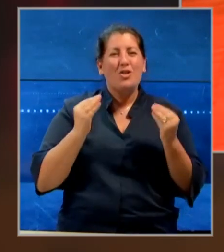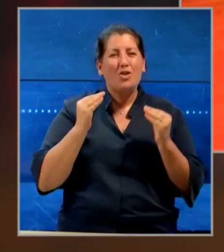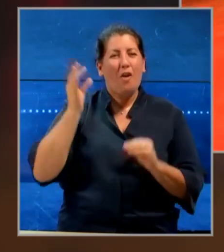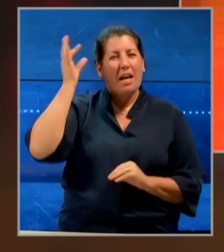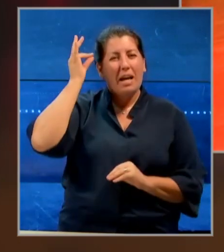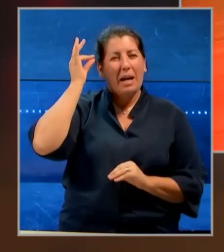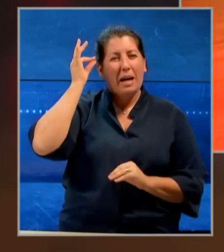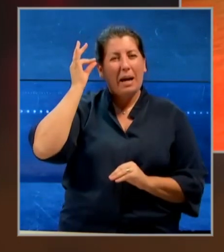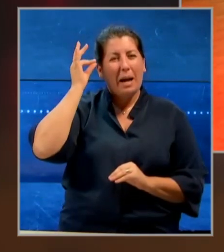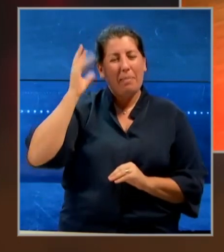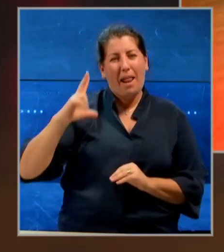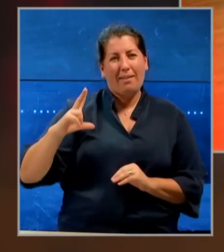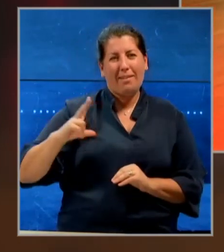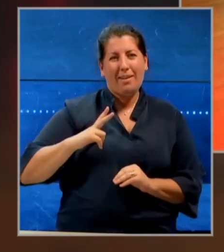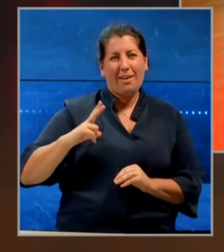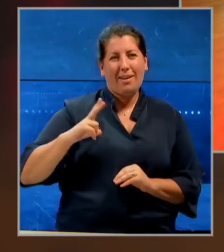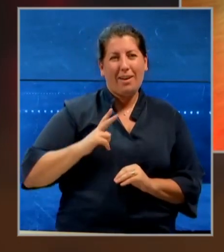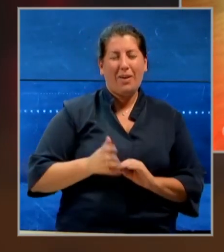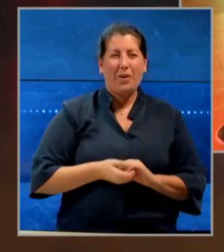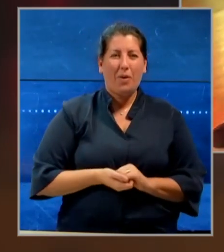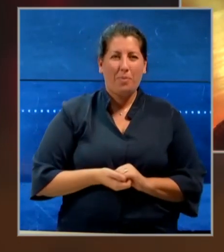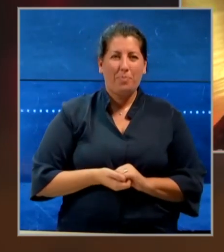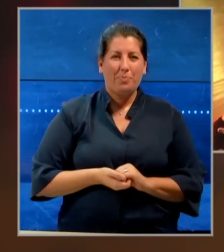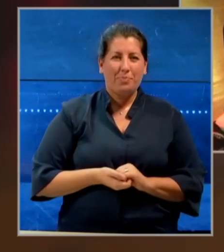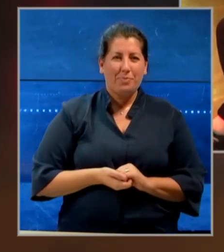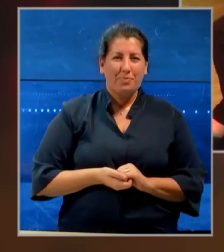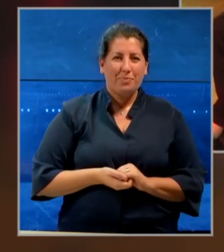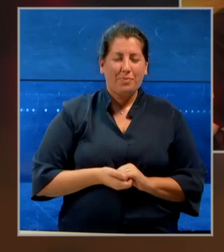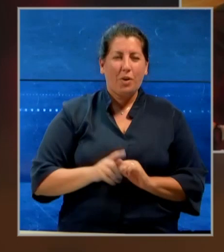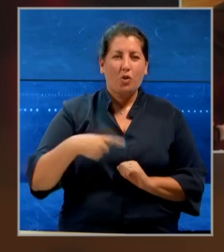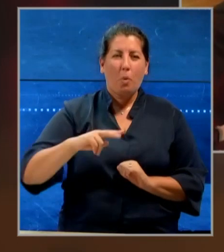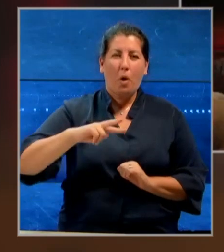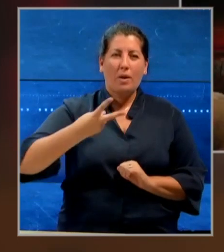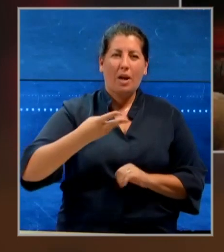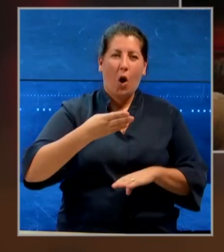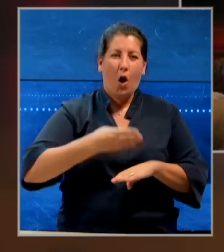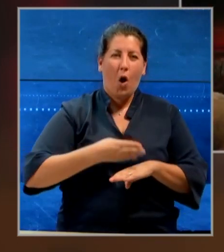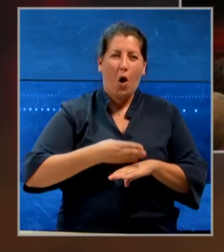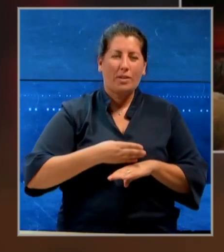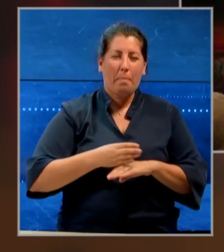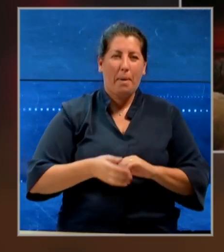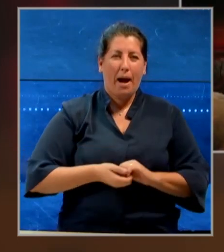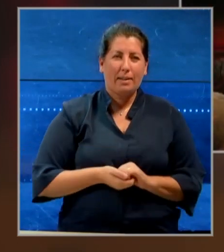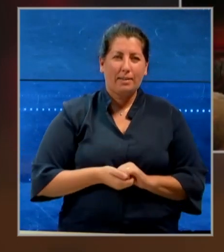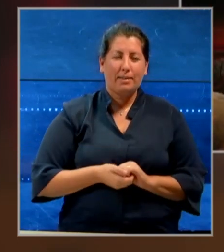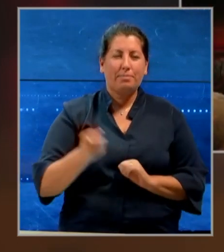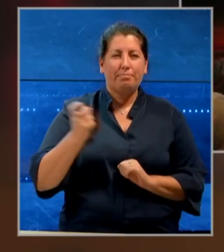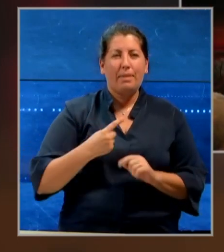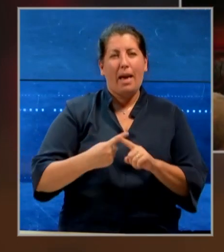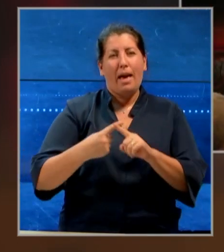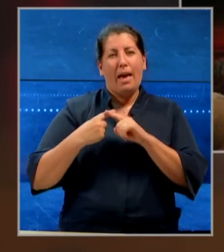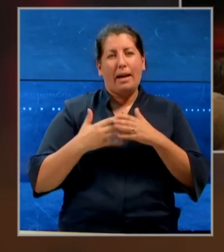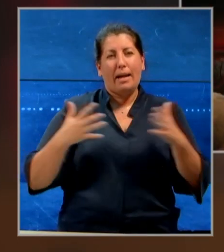straordinaria. Con questa inquadratura andiamo in pausa pubblicitaria, nella seconda parte, quella della Marcord, verrà a trovarci un ex